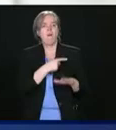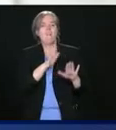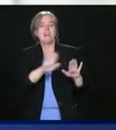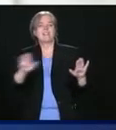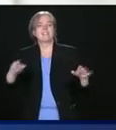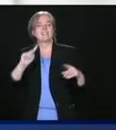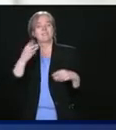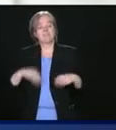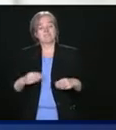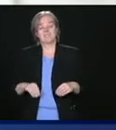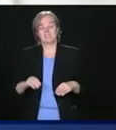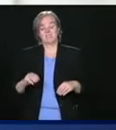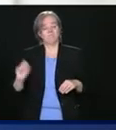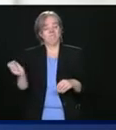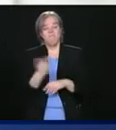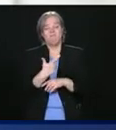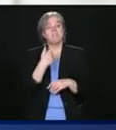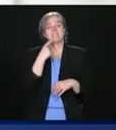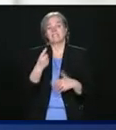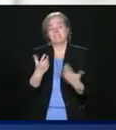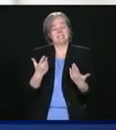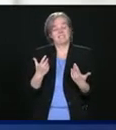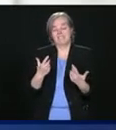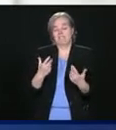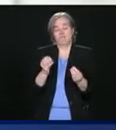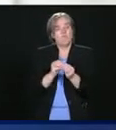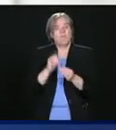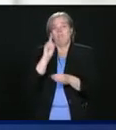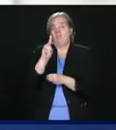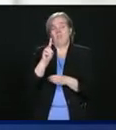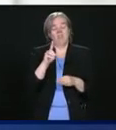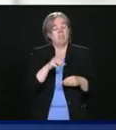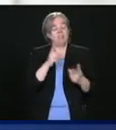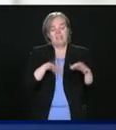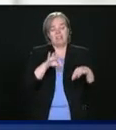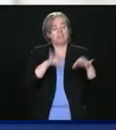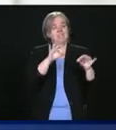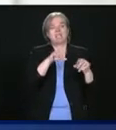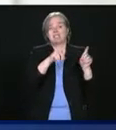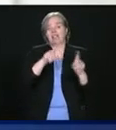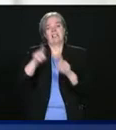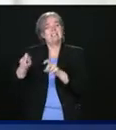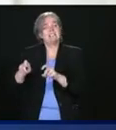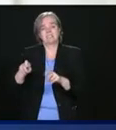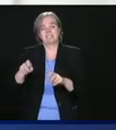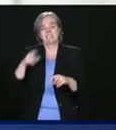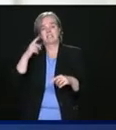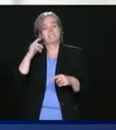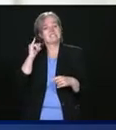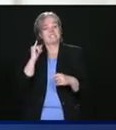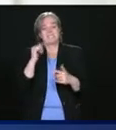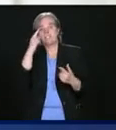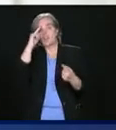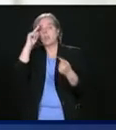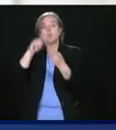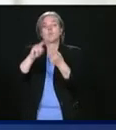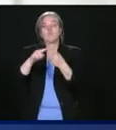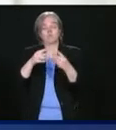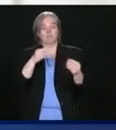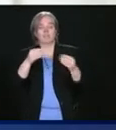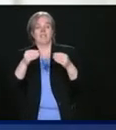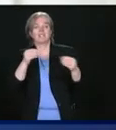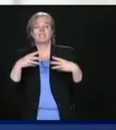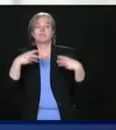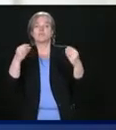Et tous les premiers ministres des provinces le reconnaissent. Des tests massifs sont une partie cruciale d'un plan